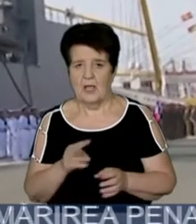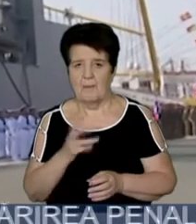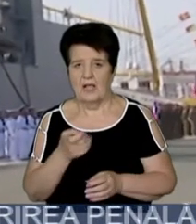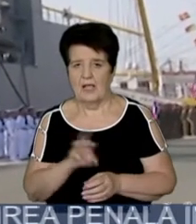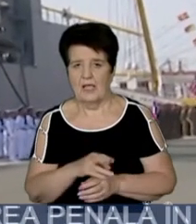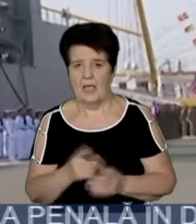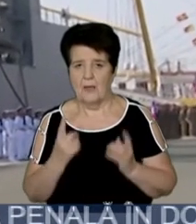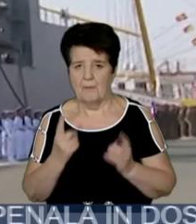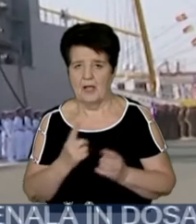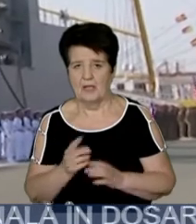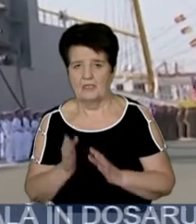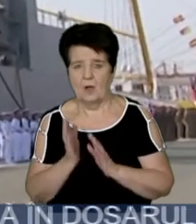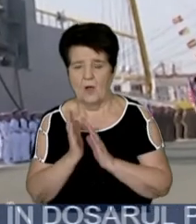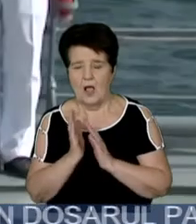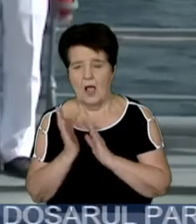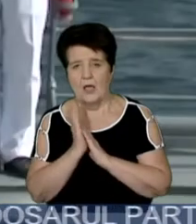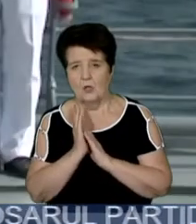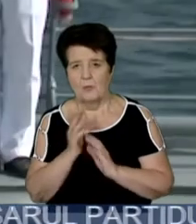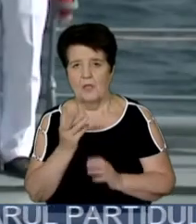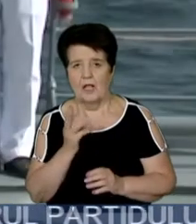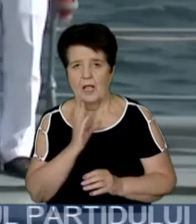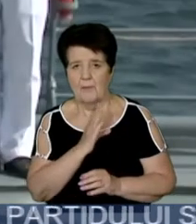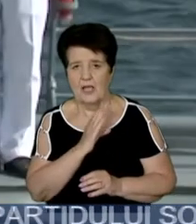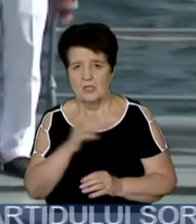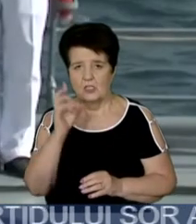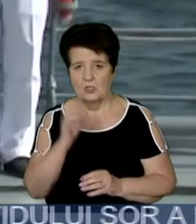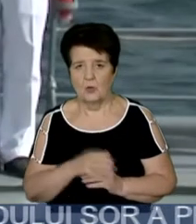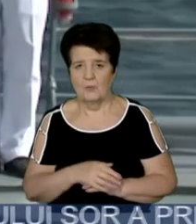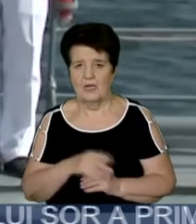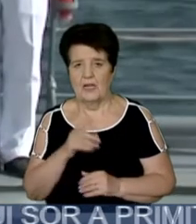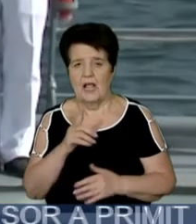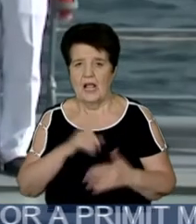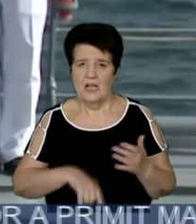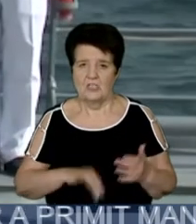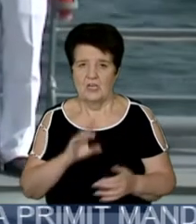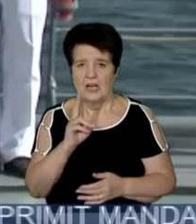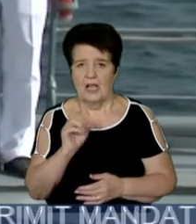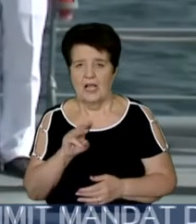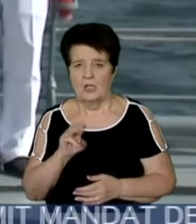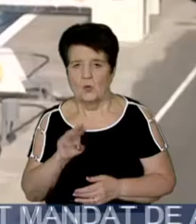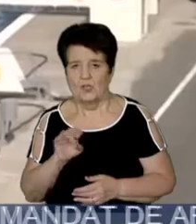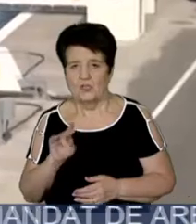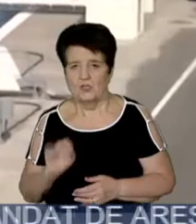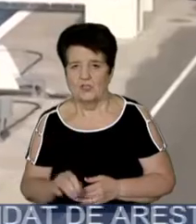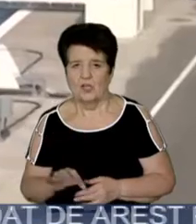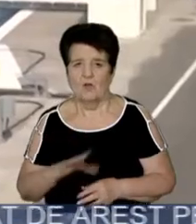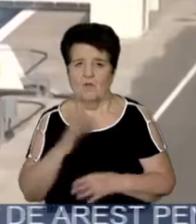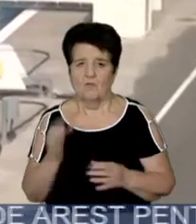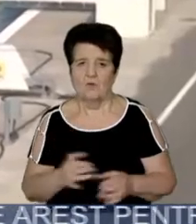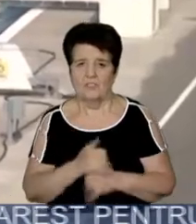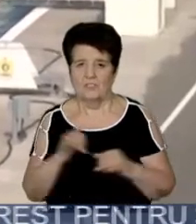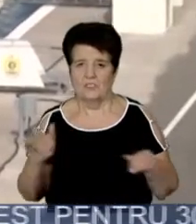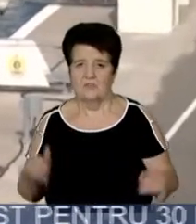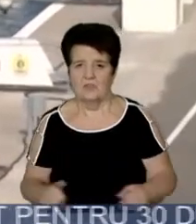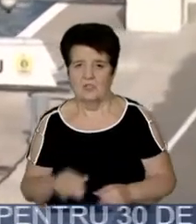sau Adormirea Maicii Domnului, celebrată de lumea creștină și catolici. Festivități dedicate sărbătorii au mai fost desfășurate